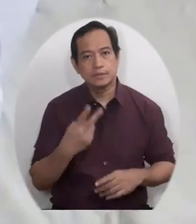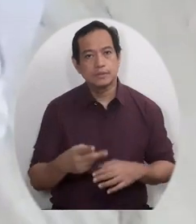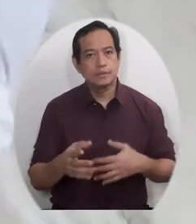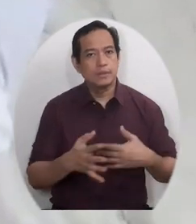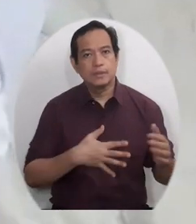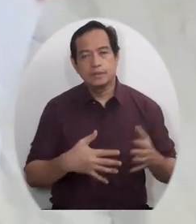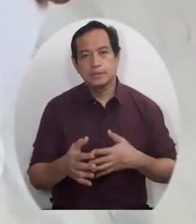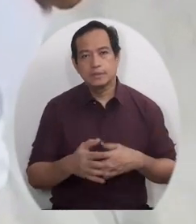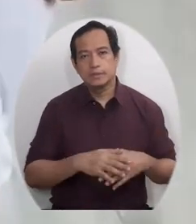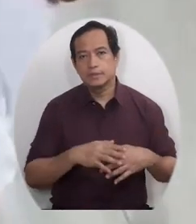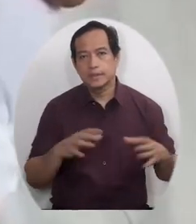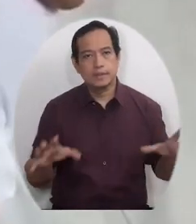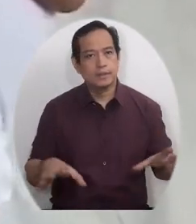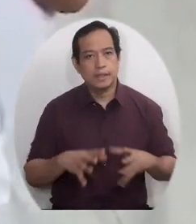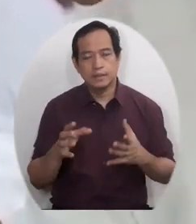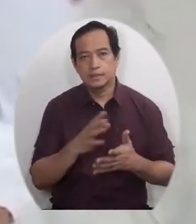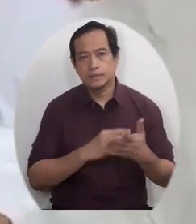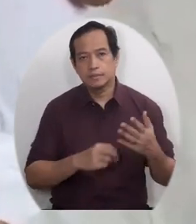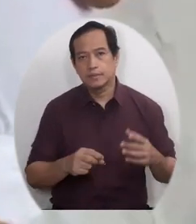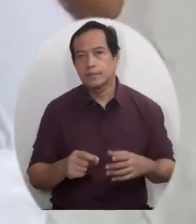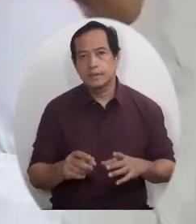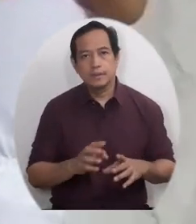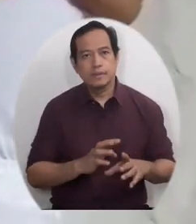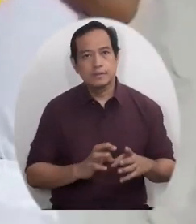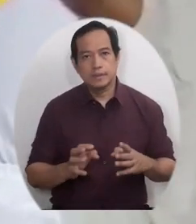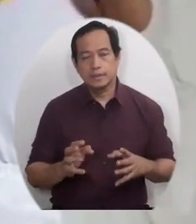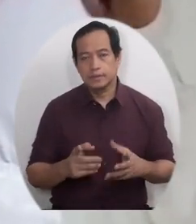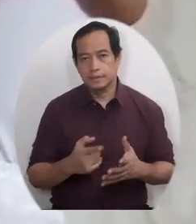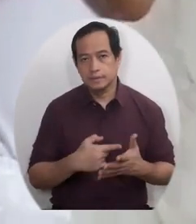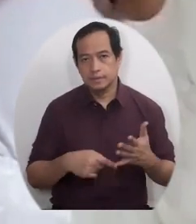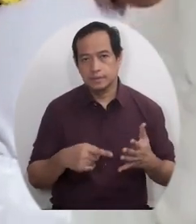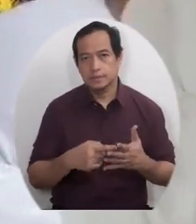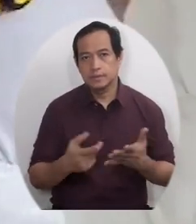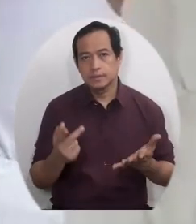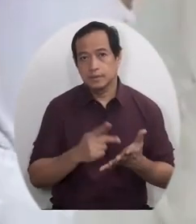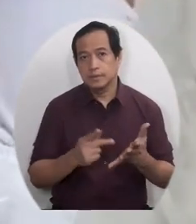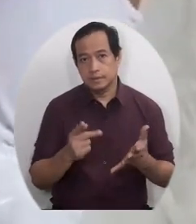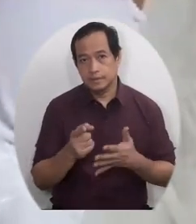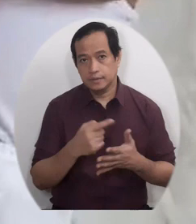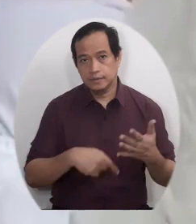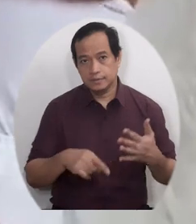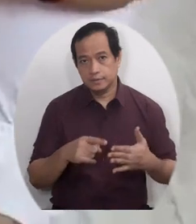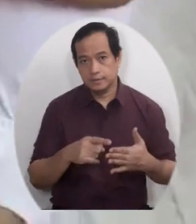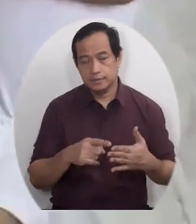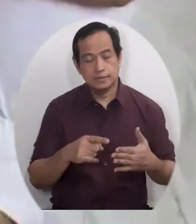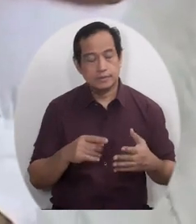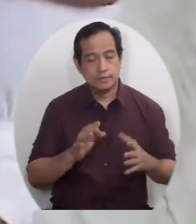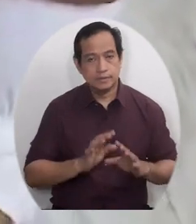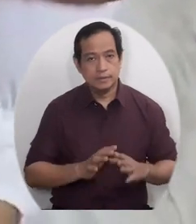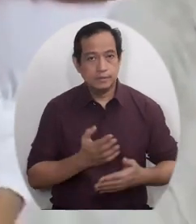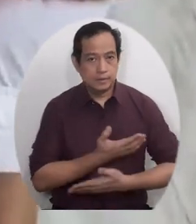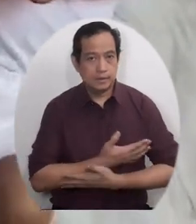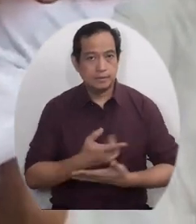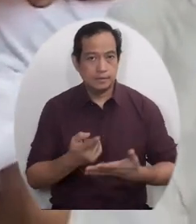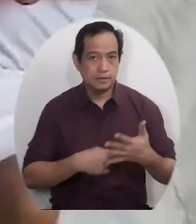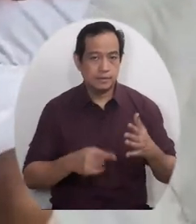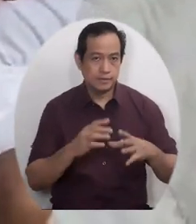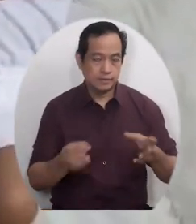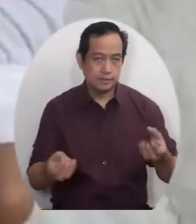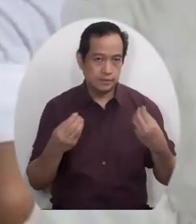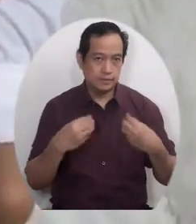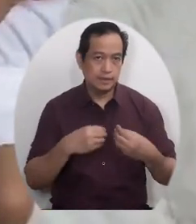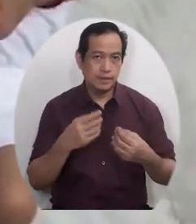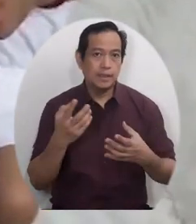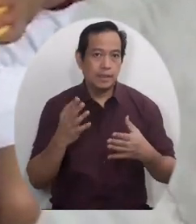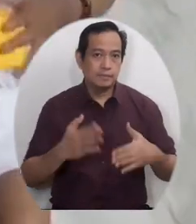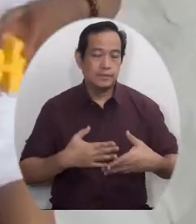makulit at sobrang likot na ng mga baby ko, pero yung kasiyahan naman na bibigay sa amin is doble. Nung